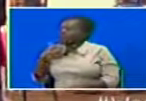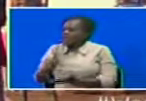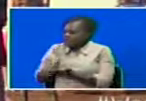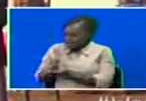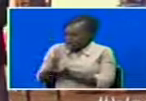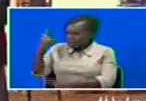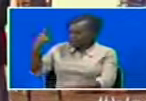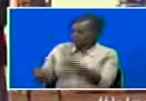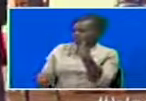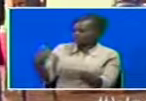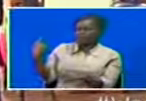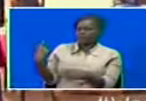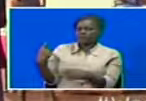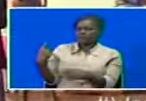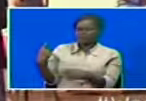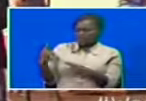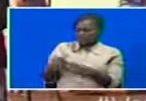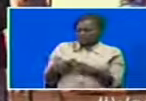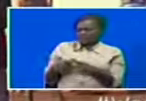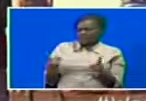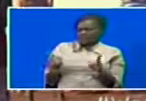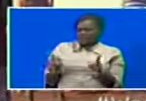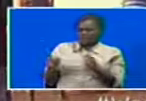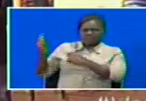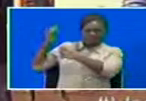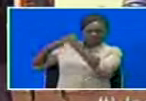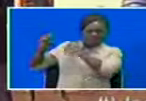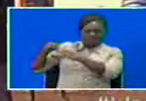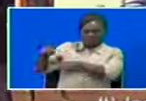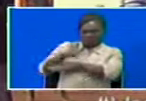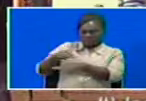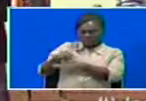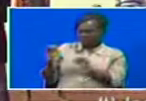apite kabisa kwa sababu watu ndio naamua. Lakini sisi kufanya kimila ati tutaipa. Hakuna.